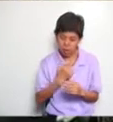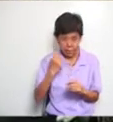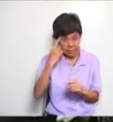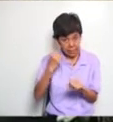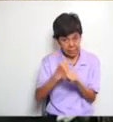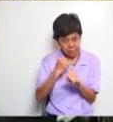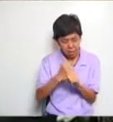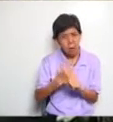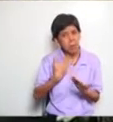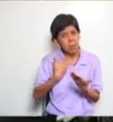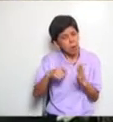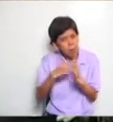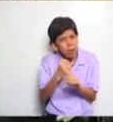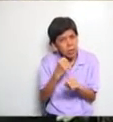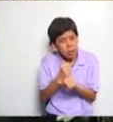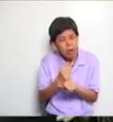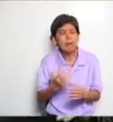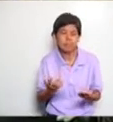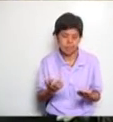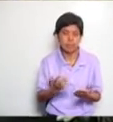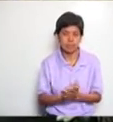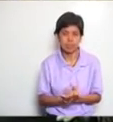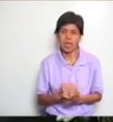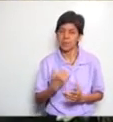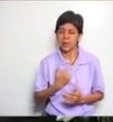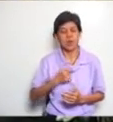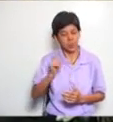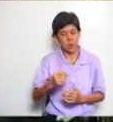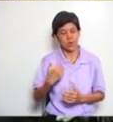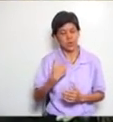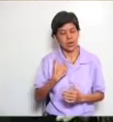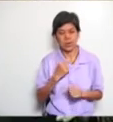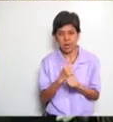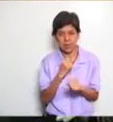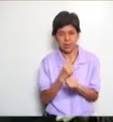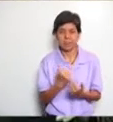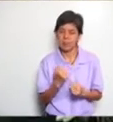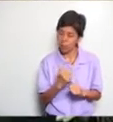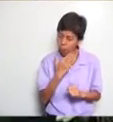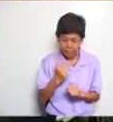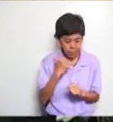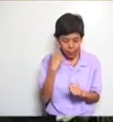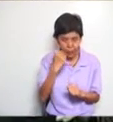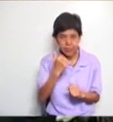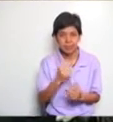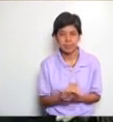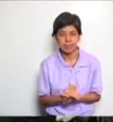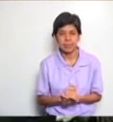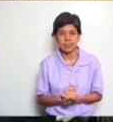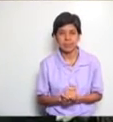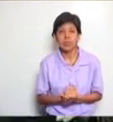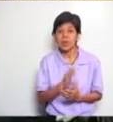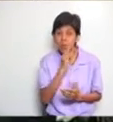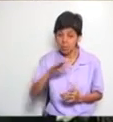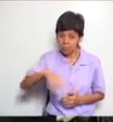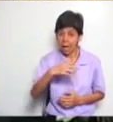ีเหุไปใจทำให้เกิดรับประกนได้เลยว่าแตต้องเกิดไม่เร Energie bound กัชาตินี้คงจะมักชาตนี้อหน่อยแต